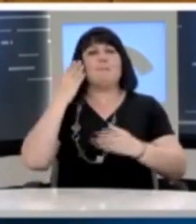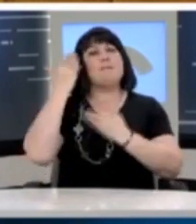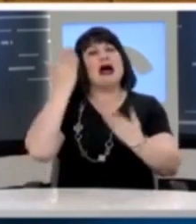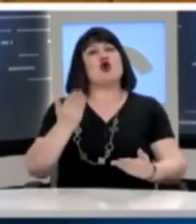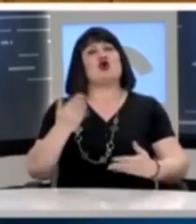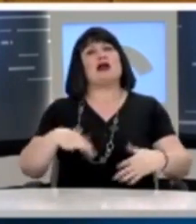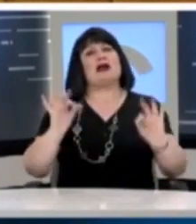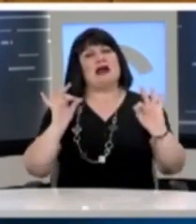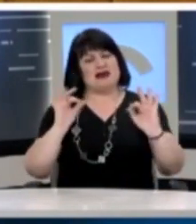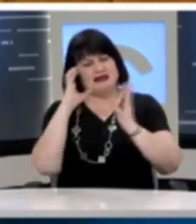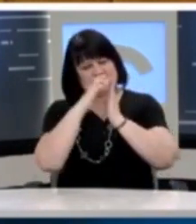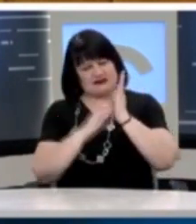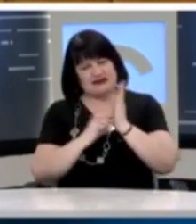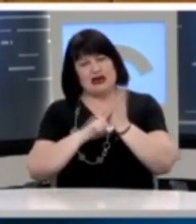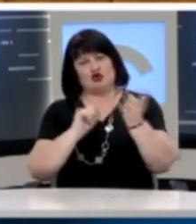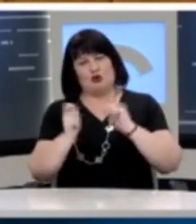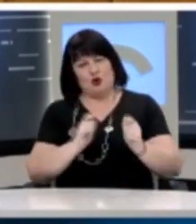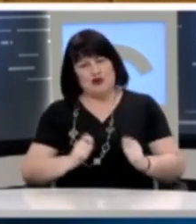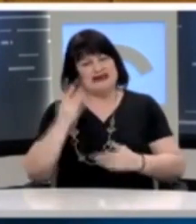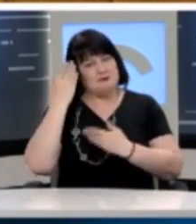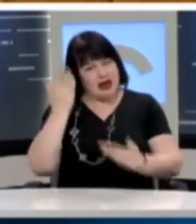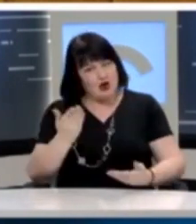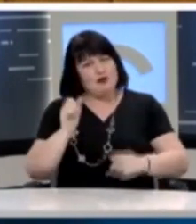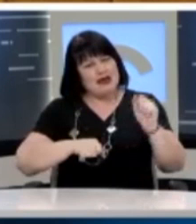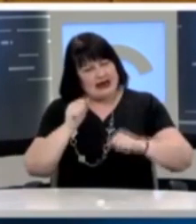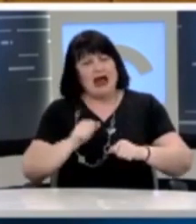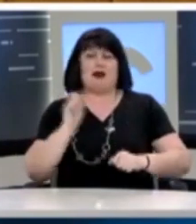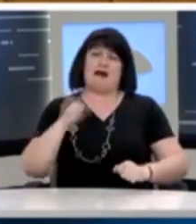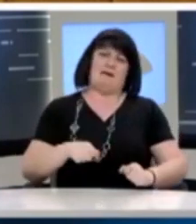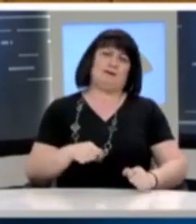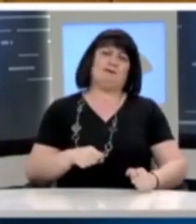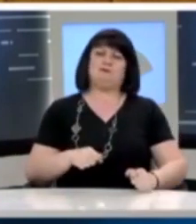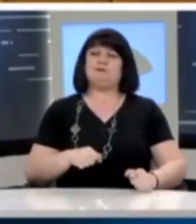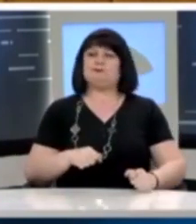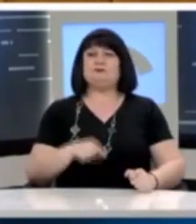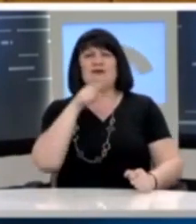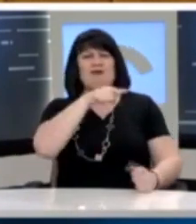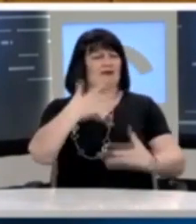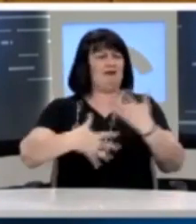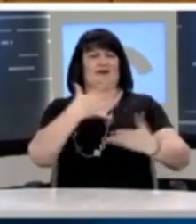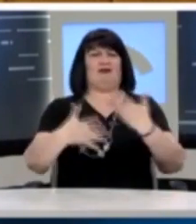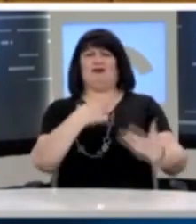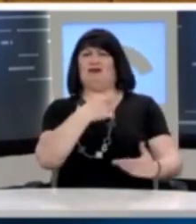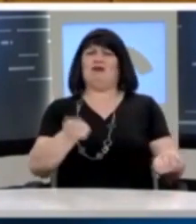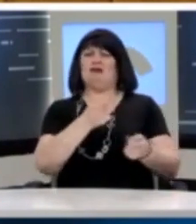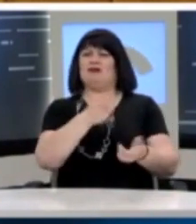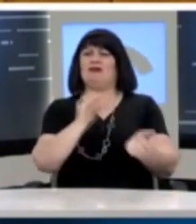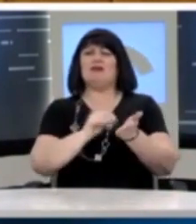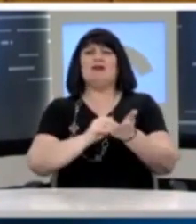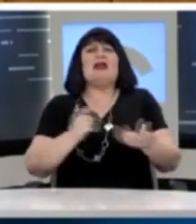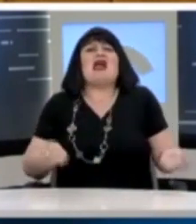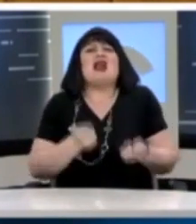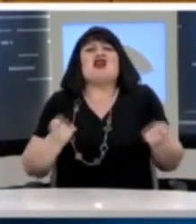σε πολλά άρθρα και τις τροπολογίες. Θέλουμε να σημειώσουμε τέλος την αναστάτωση που φέρνεται ξανά